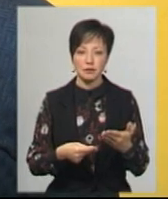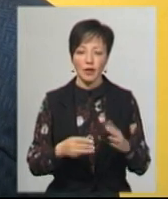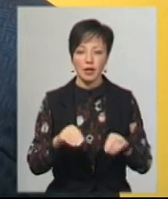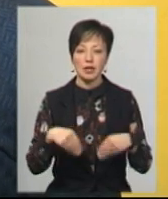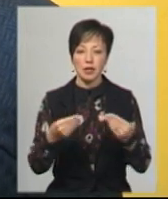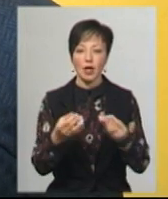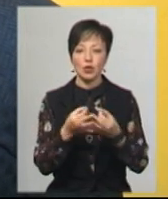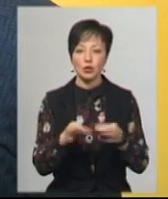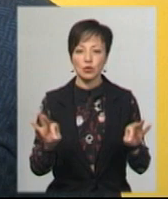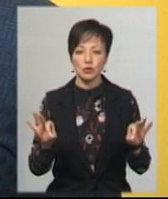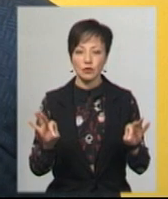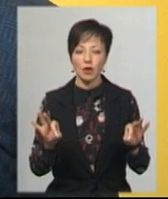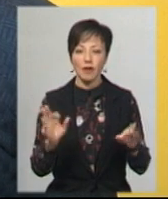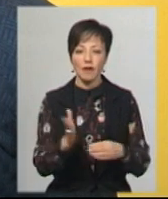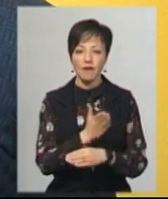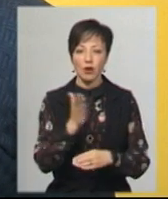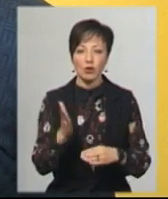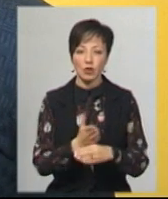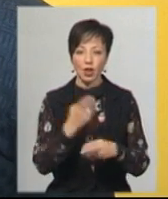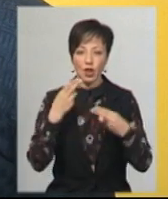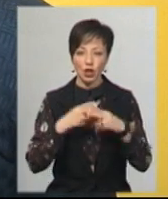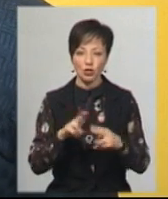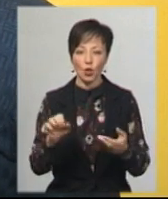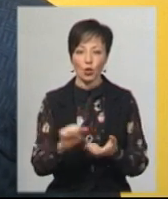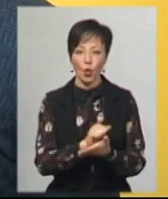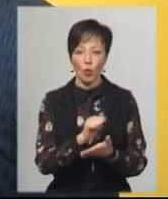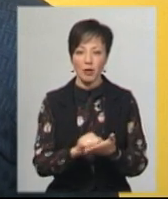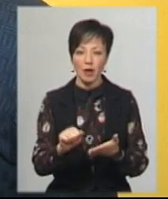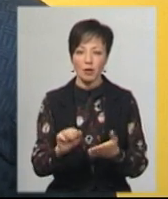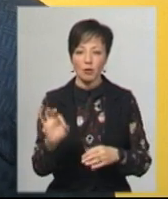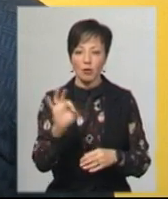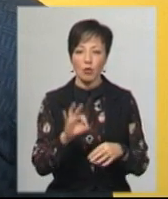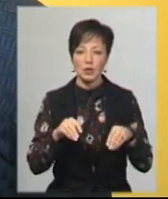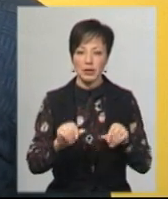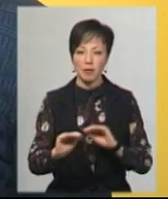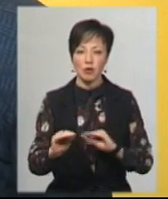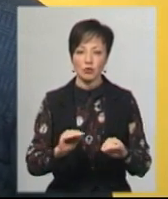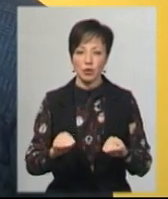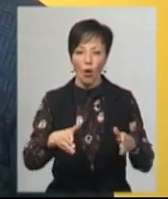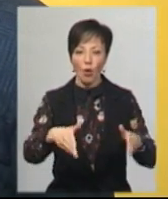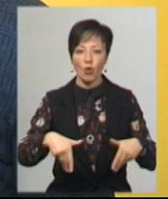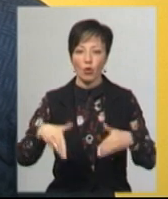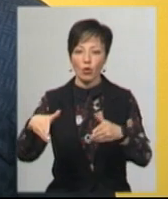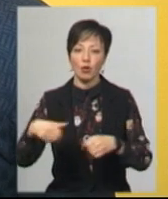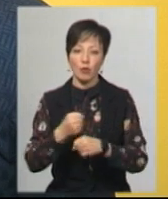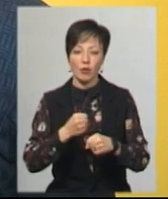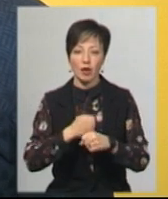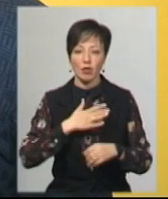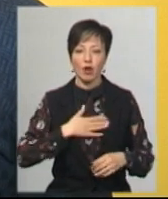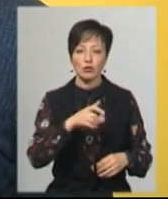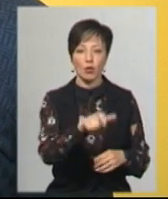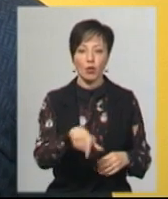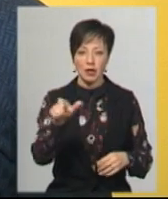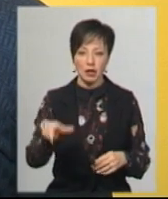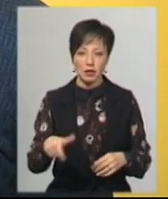надання дозволу на виготовлення технічної документації по землеустрою городів, які обробляються нашими громадянами